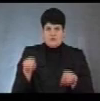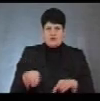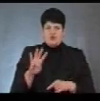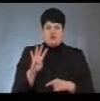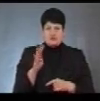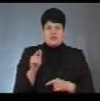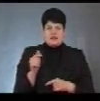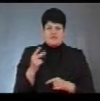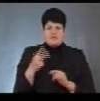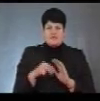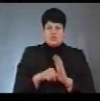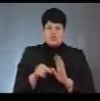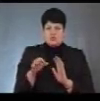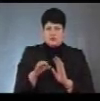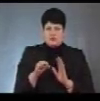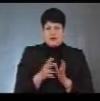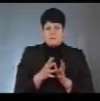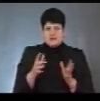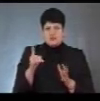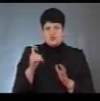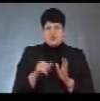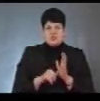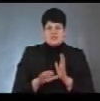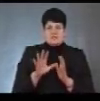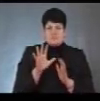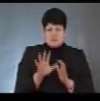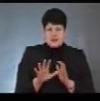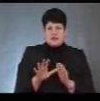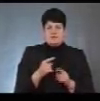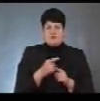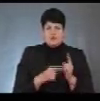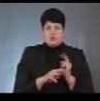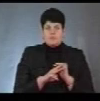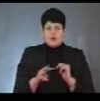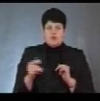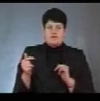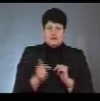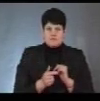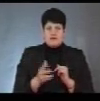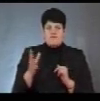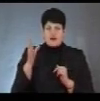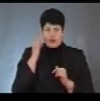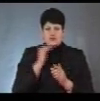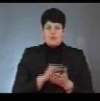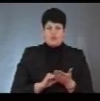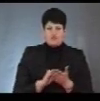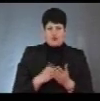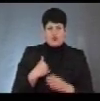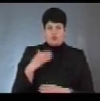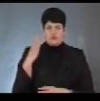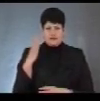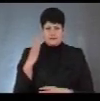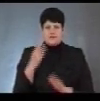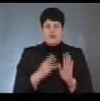гривні 26 копійок, а разом понад 165,5 мільйонів гривень, враховуючи повторне голосування. З